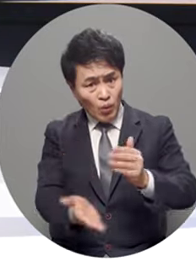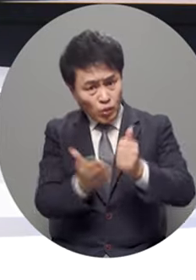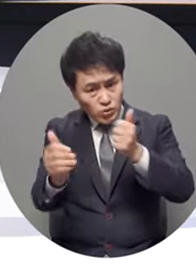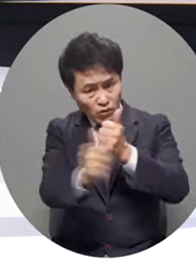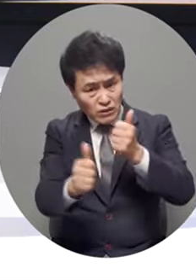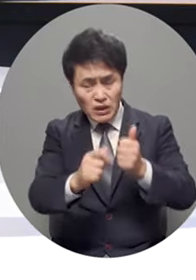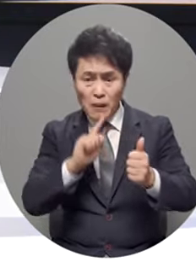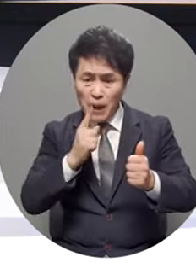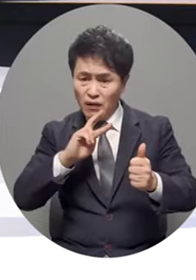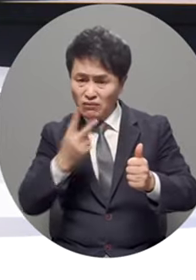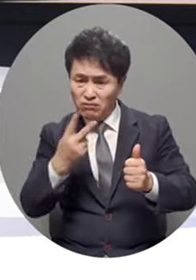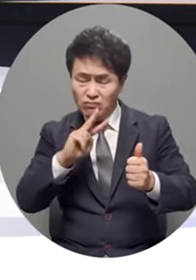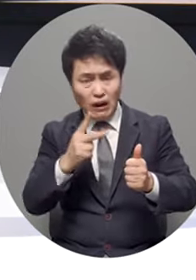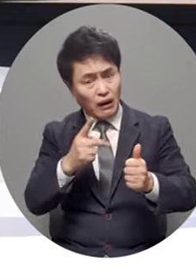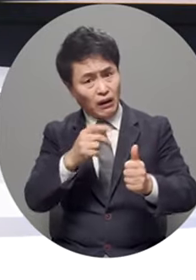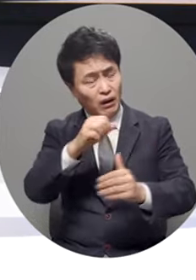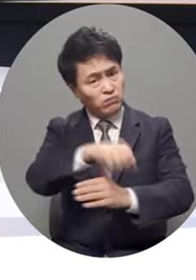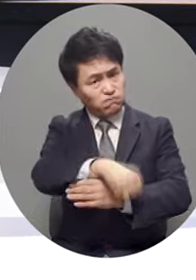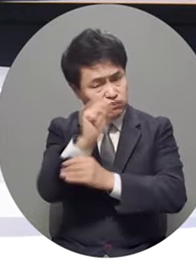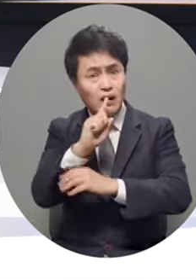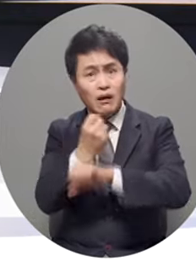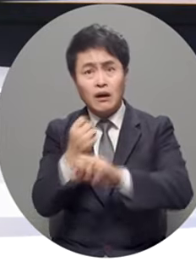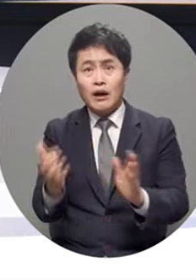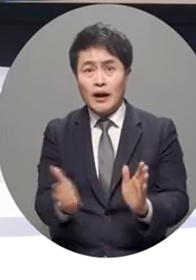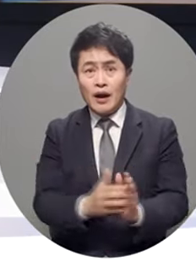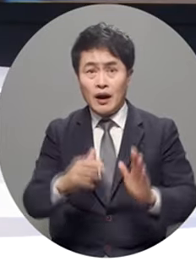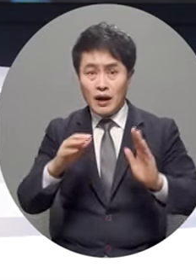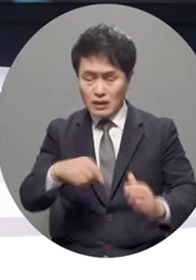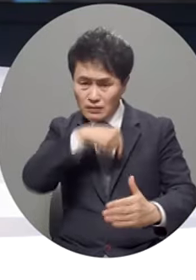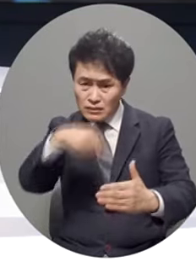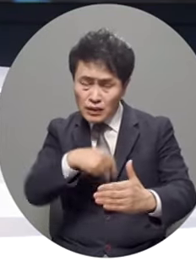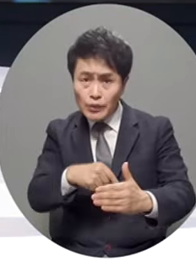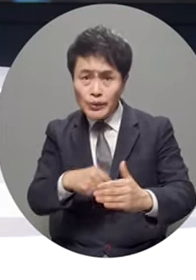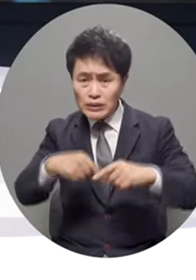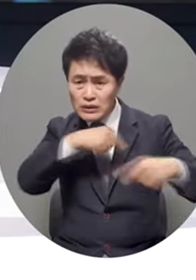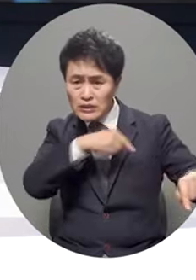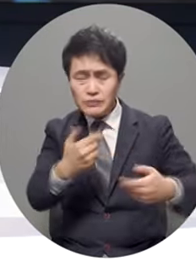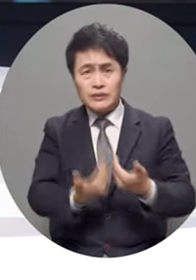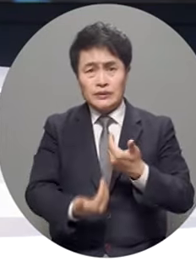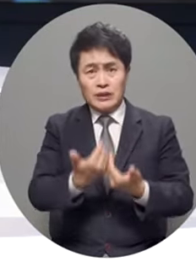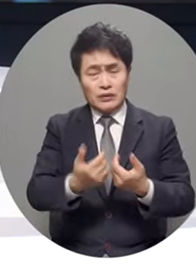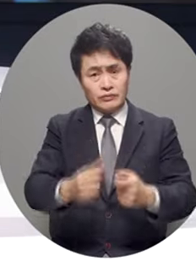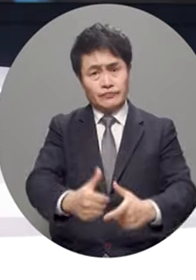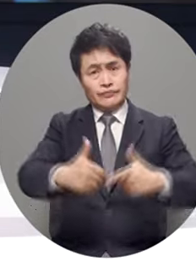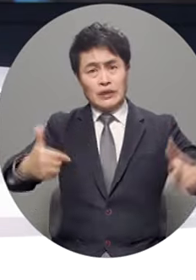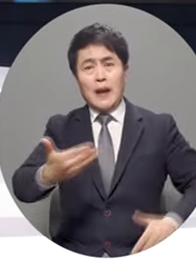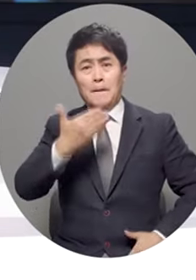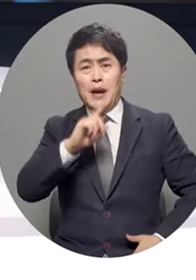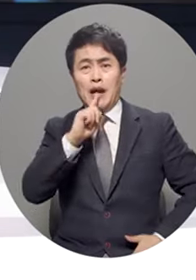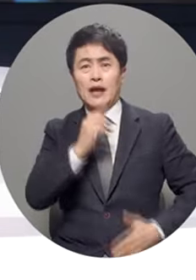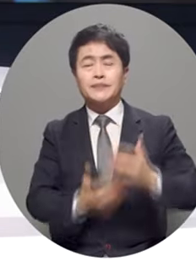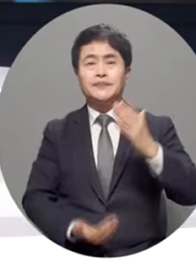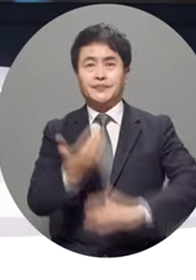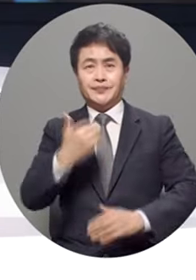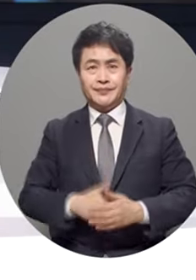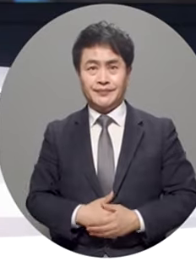없다며 직접 항의하고 나섰습니다. 공천 내홍이 지도부 간 갈등으로까지 번질 수 있다는 해석도